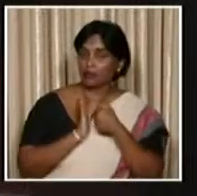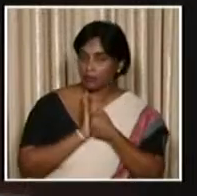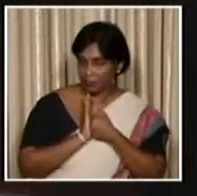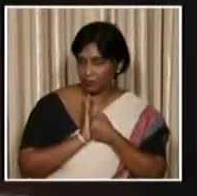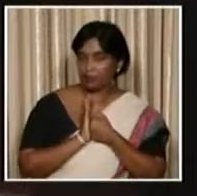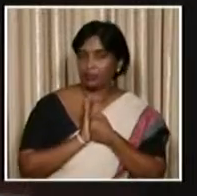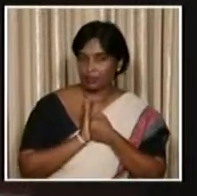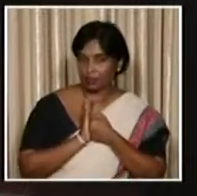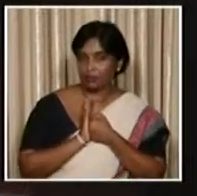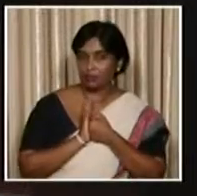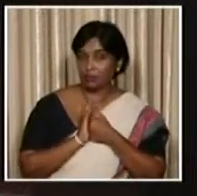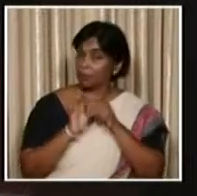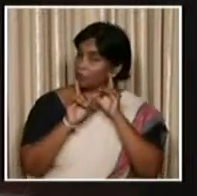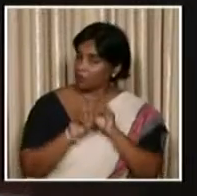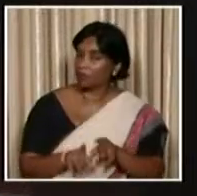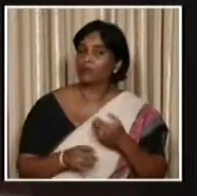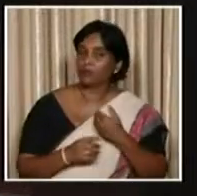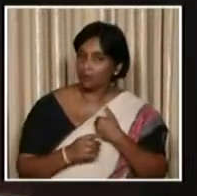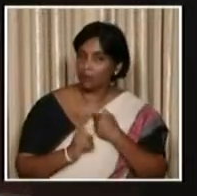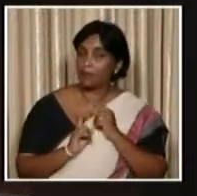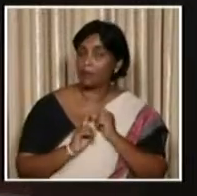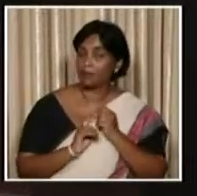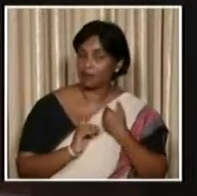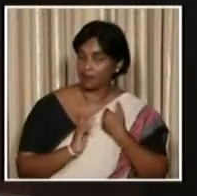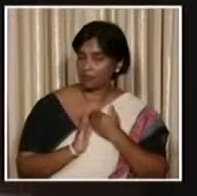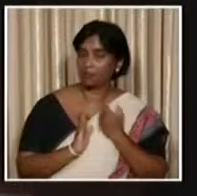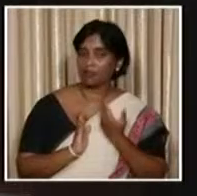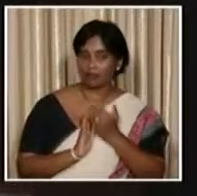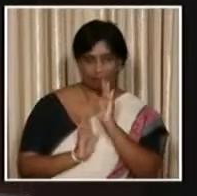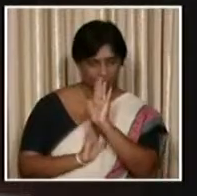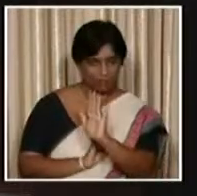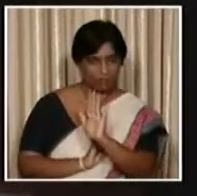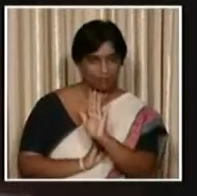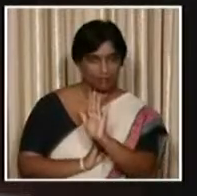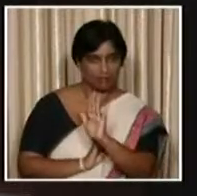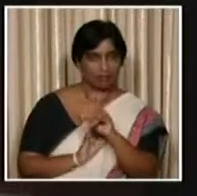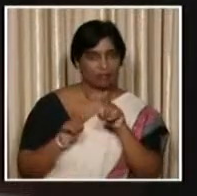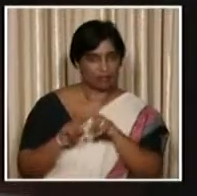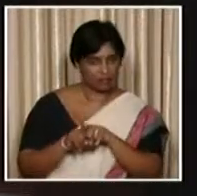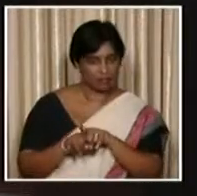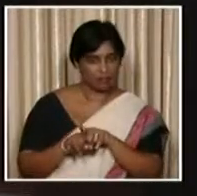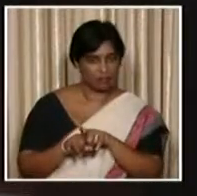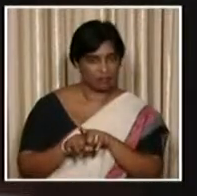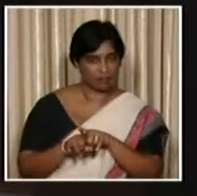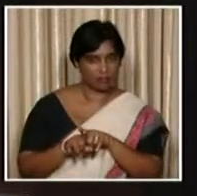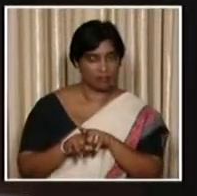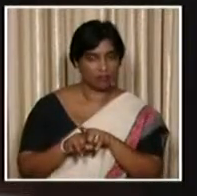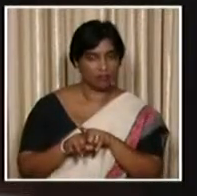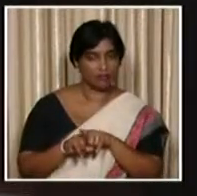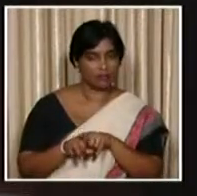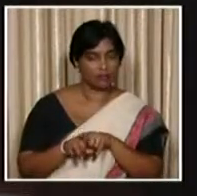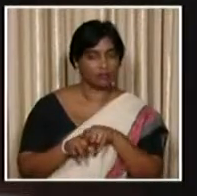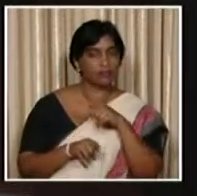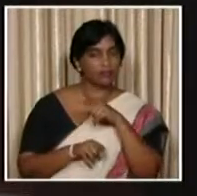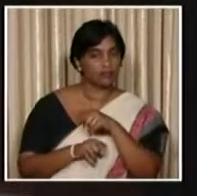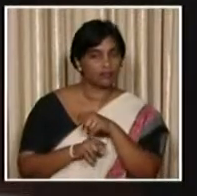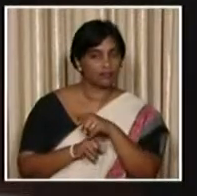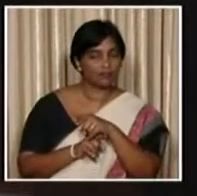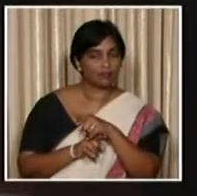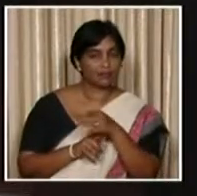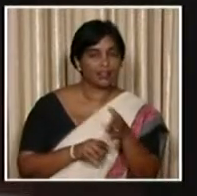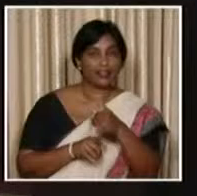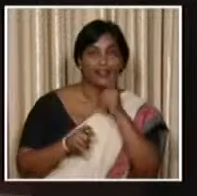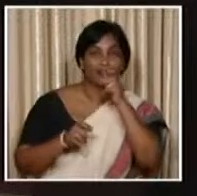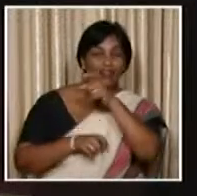reciprocate it මම කතා කරනකොටත් ඔබතුමා මැදට පයින් නැතුව ඉන්න ඒ වගේම ඔබතුමාගේ මේ මාර මේ අර